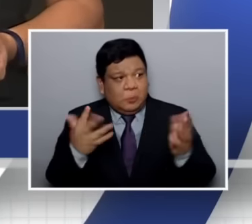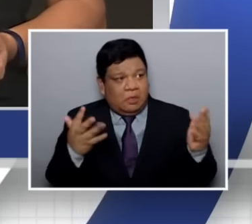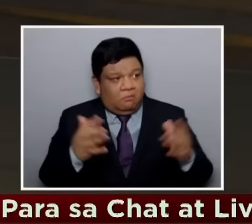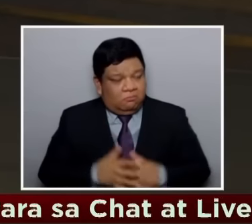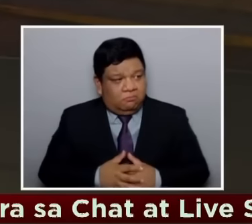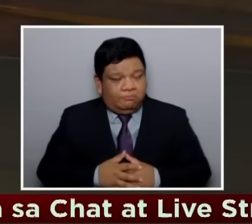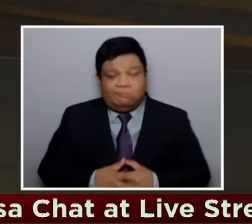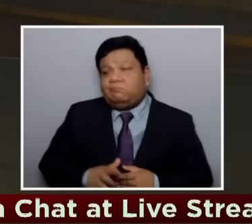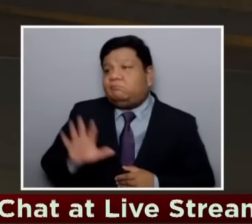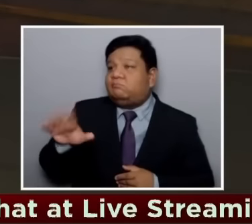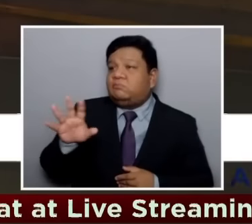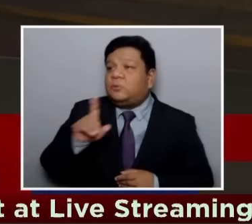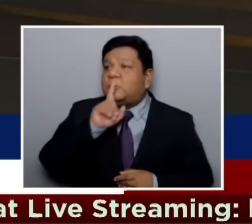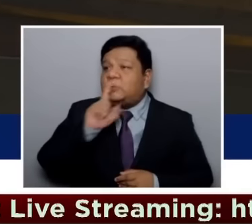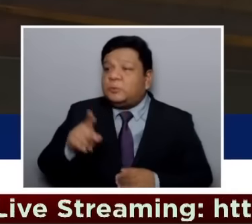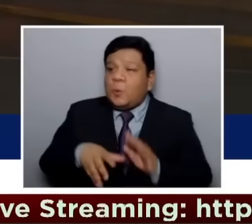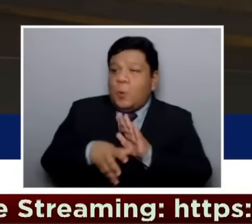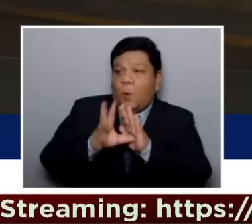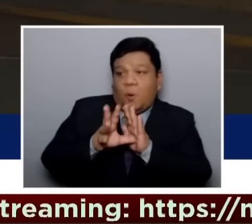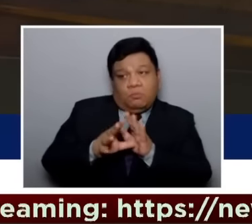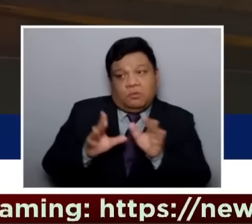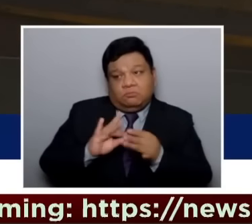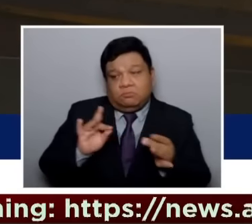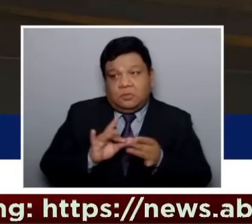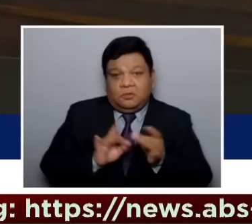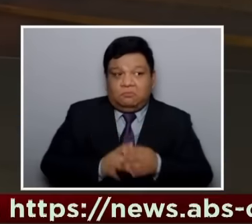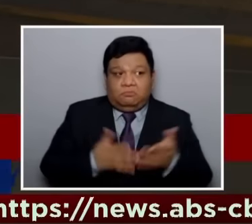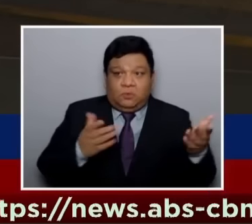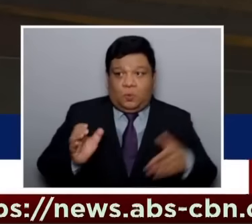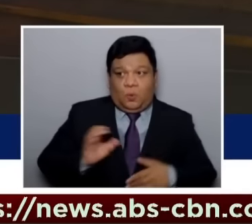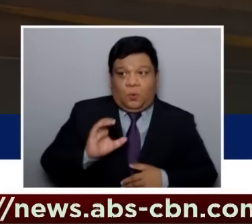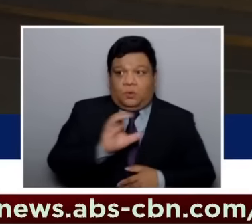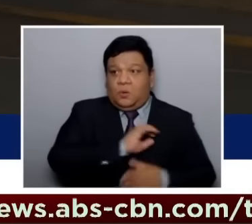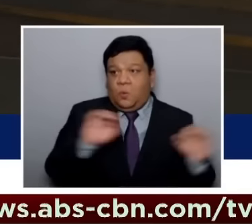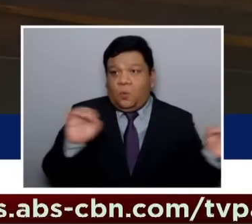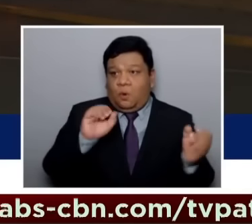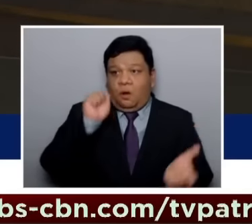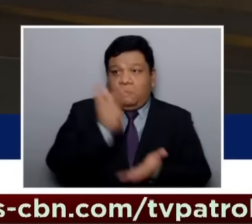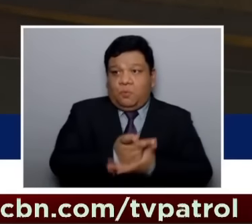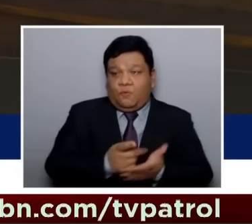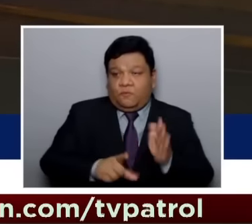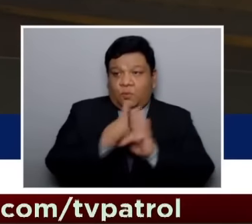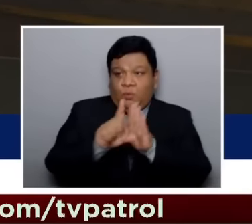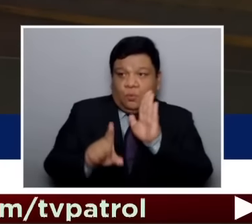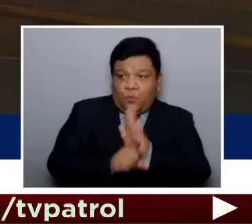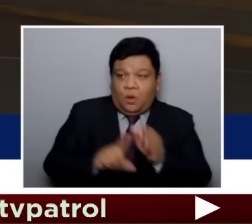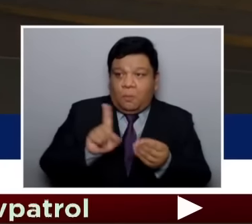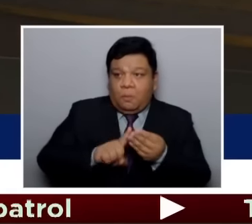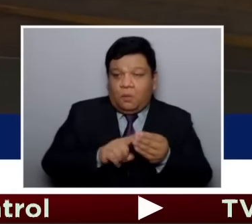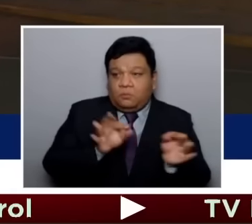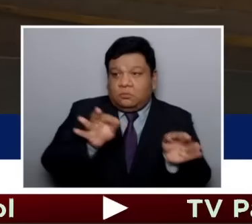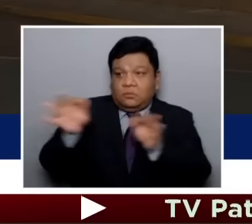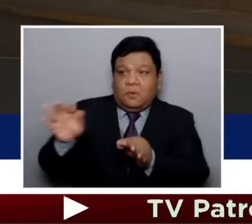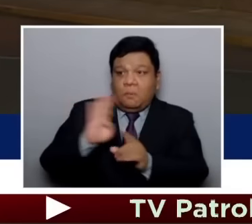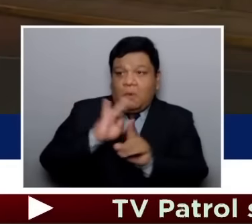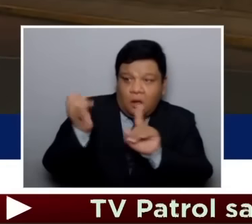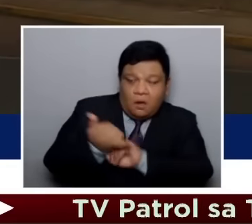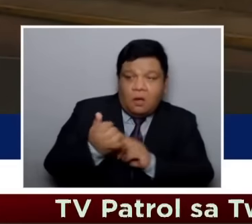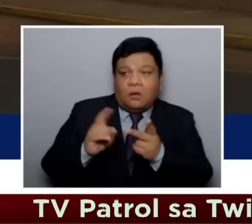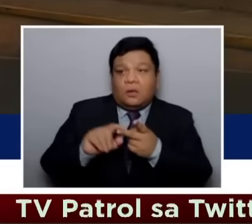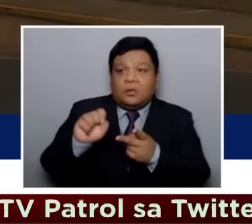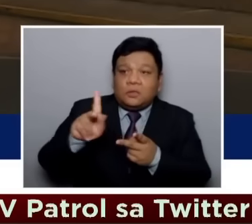Bernadette, ayon sa COMELEC, kung hindi magpapasa ng batas ang Kongreso na magpapaliban sa barangay at sangguniang kabataan elections, wala na rin